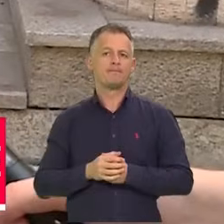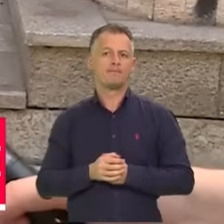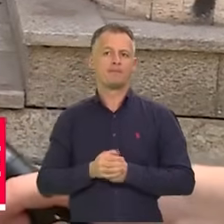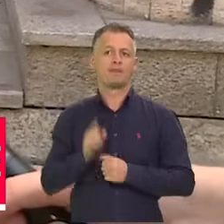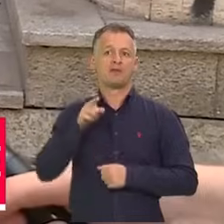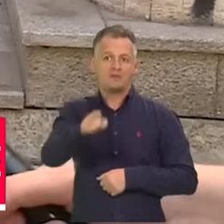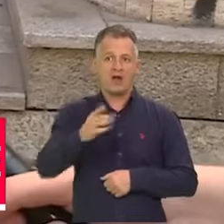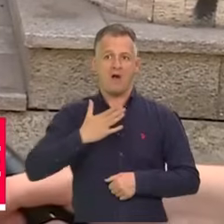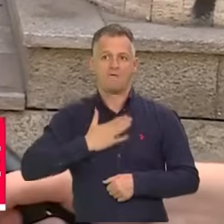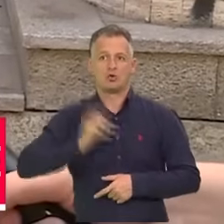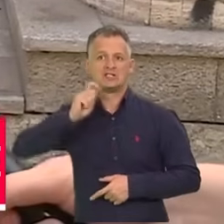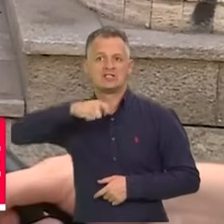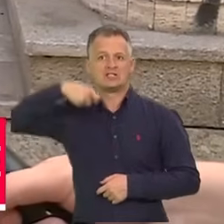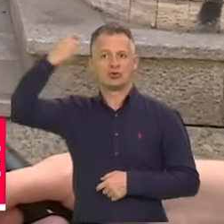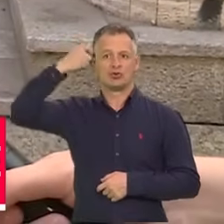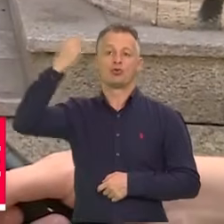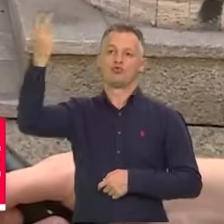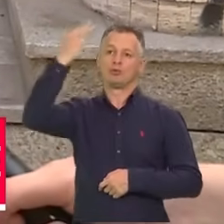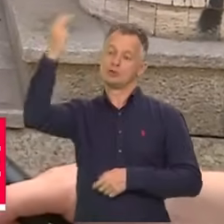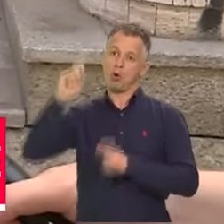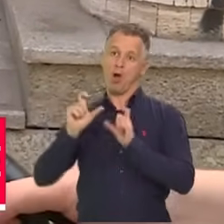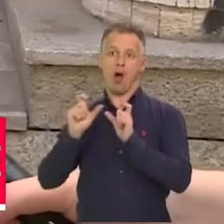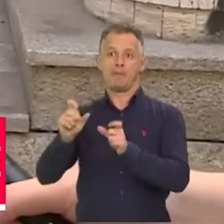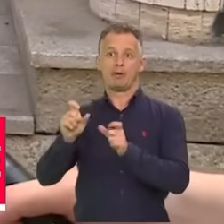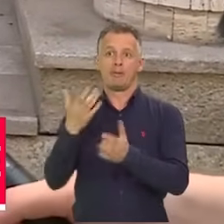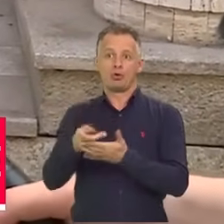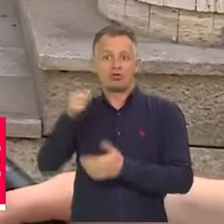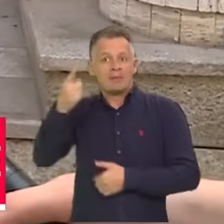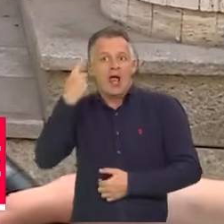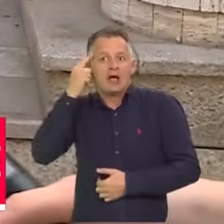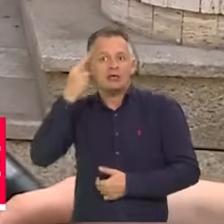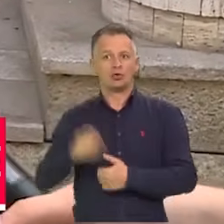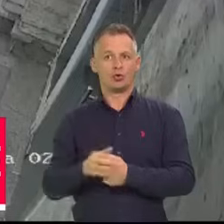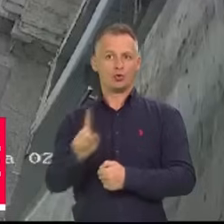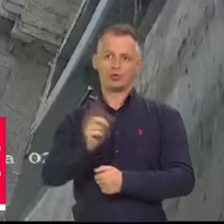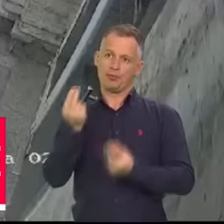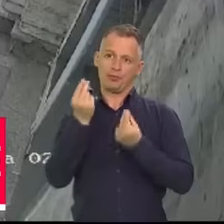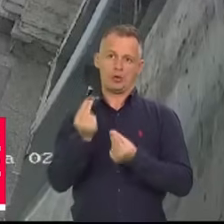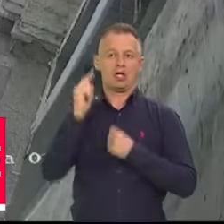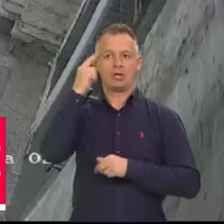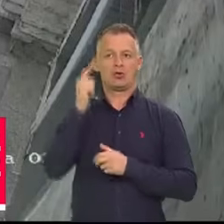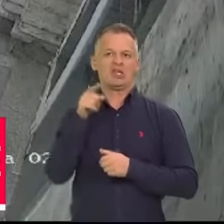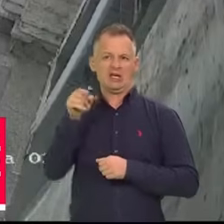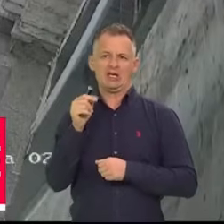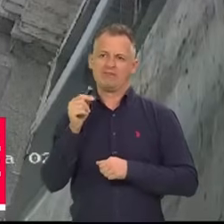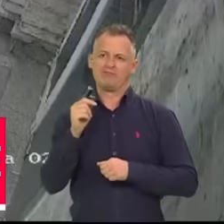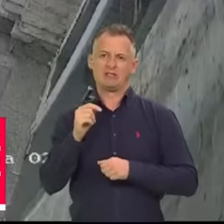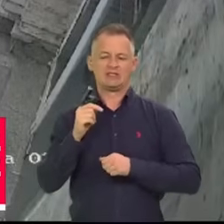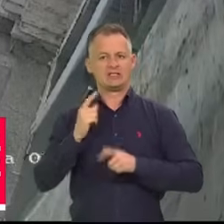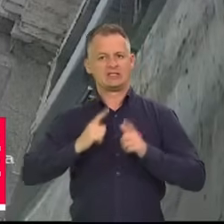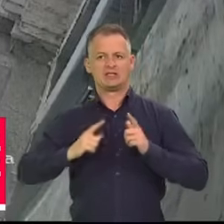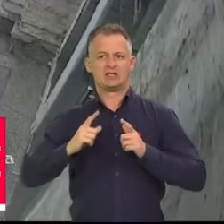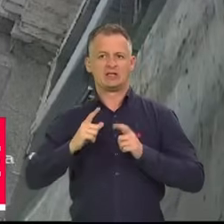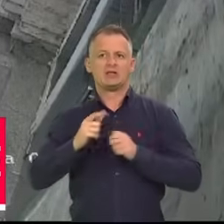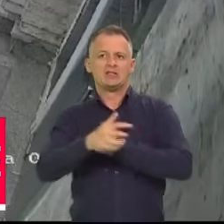se sinucidă, ferească Dumnezeu de asemenea gânduri, că nu sunt creștinești. Sărmana trecea pe stradă fără să